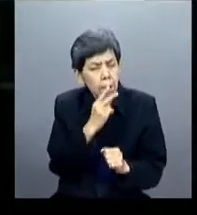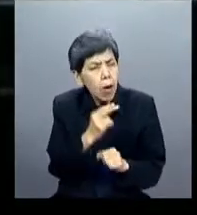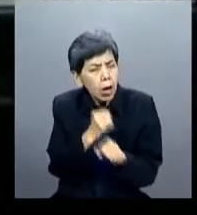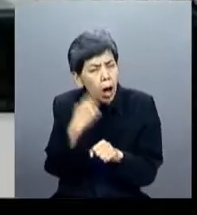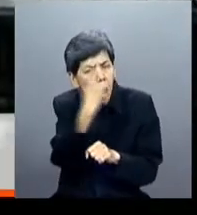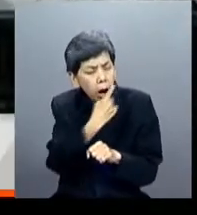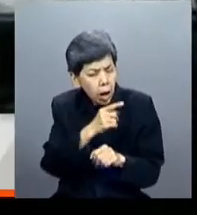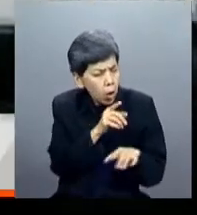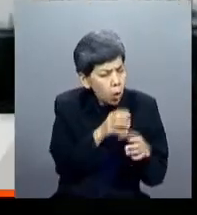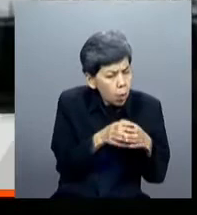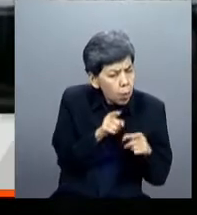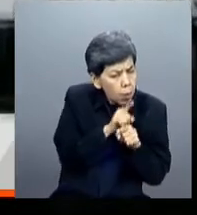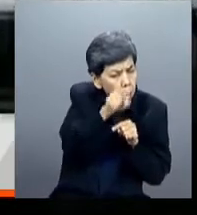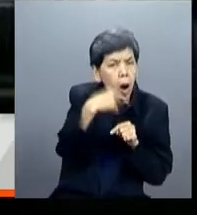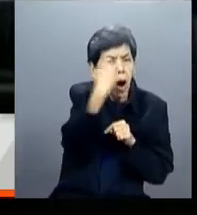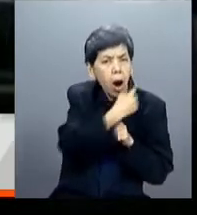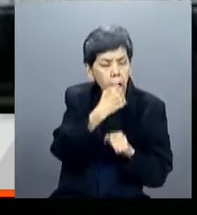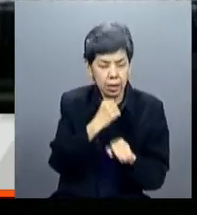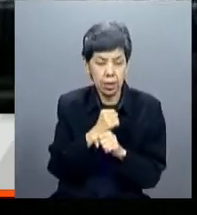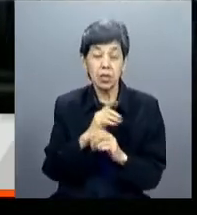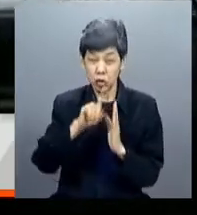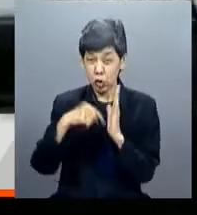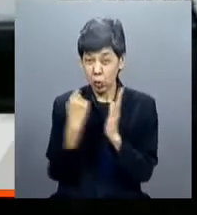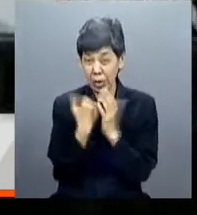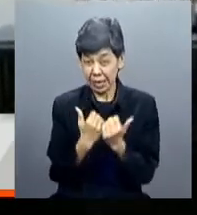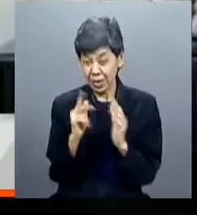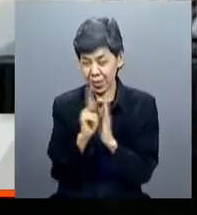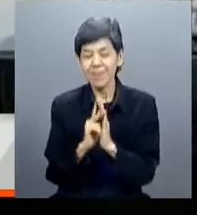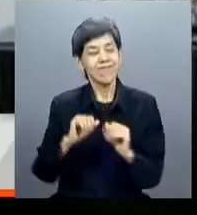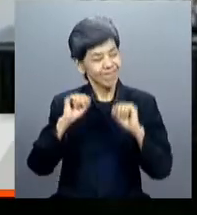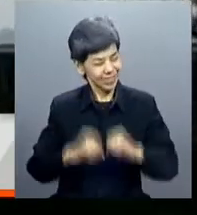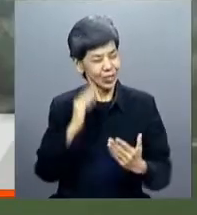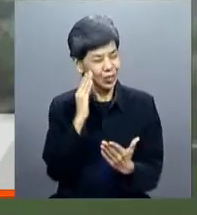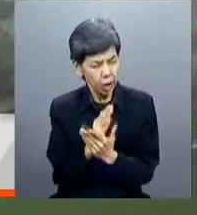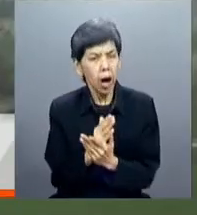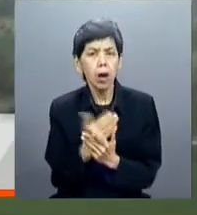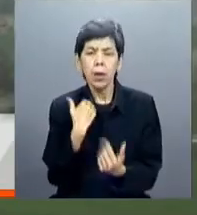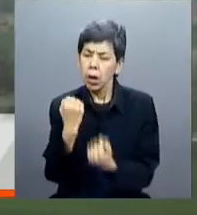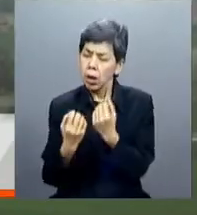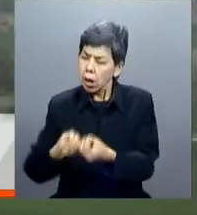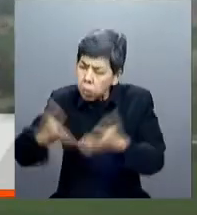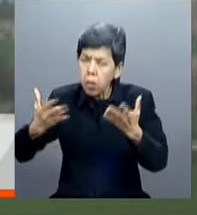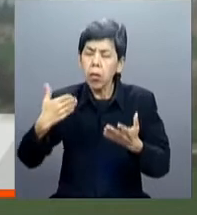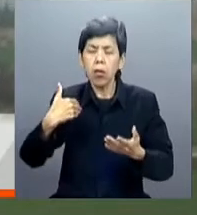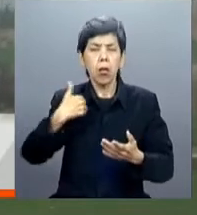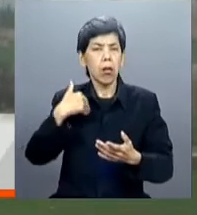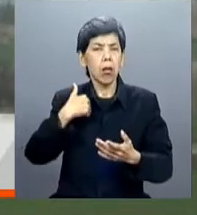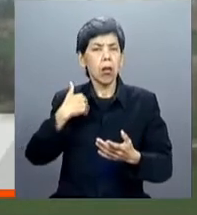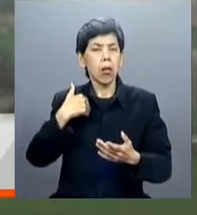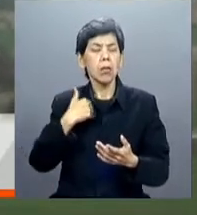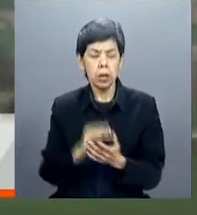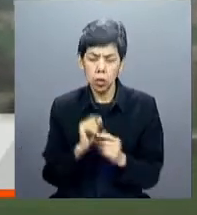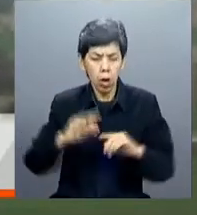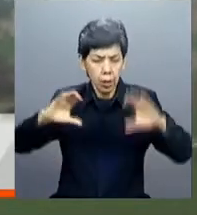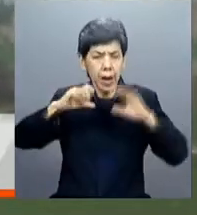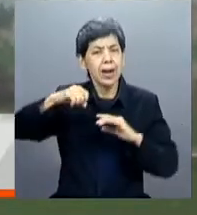เป็นฝีมือของกลุ่มใดขณะที่ไม่กี่ชั่วโมงหลังการบังคับใช้ข้อตกลงหยุดยิงได้เกิดเหตุระเบิดรถยนต์ขึ้นนอกพื้นที่การควบคุมของฝ่ายรัฐบ